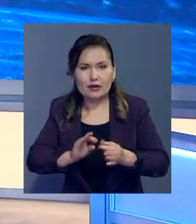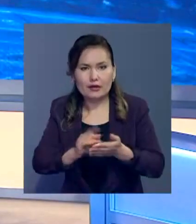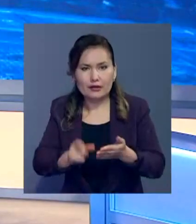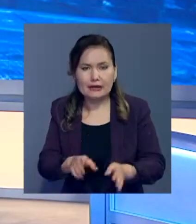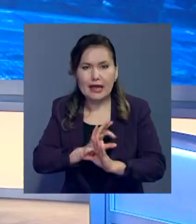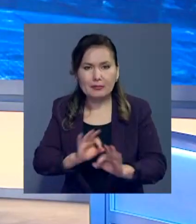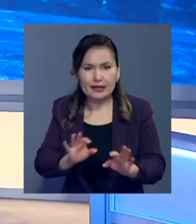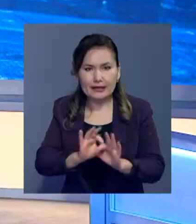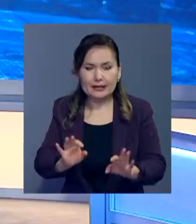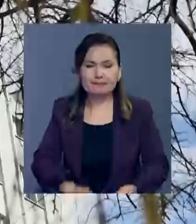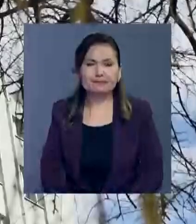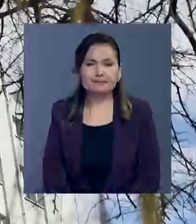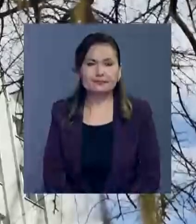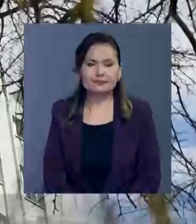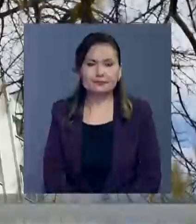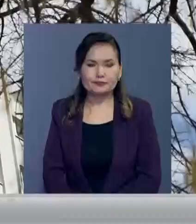әңгімелесін.